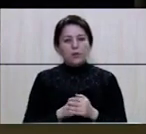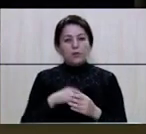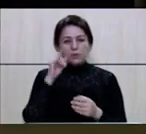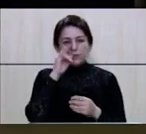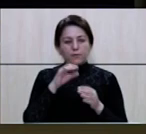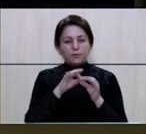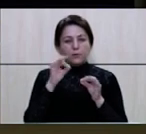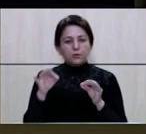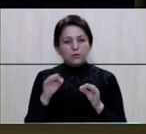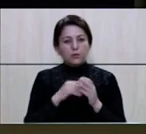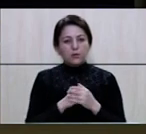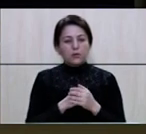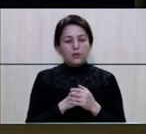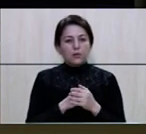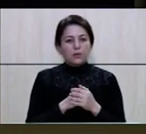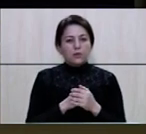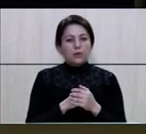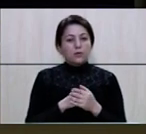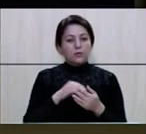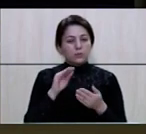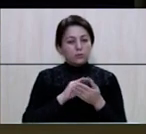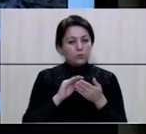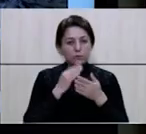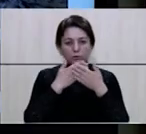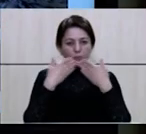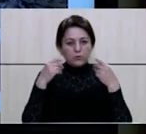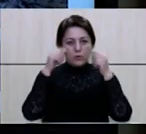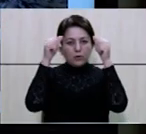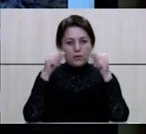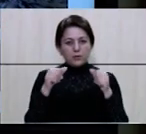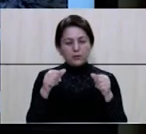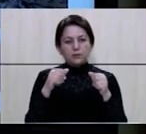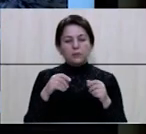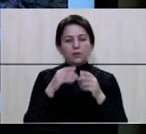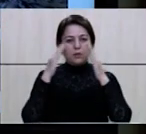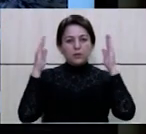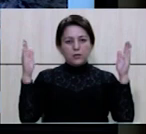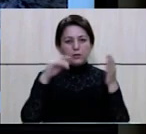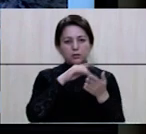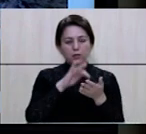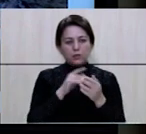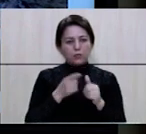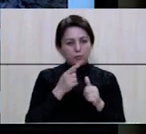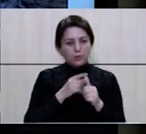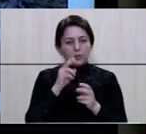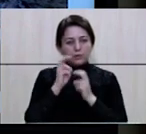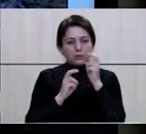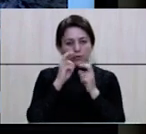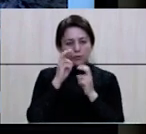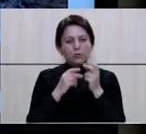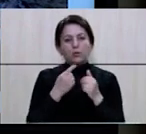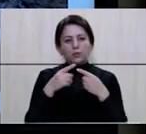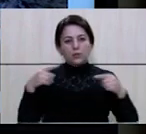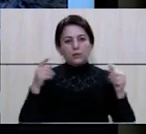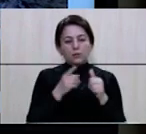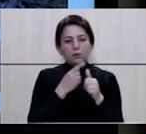Samarqand viloyatining yozuvsiz xaritasiga yirik shaharlar nomi, sanoat tarmoqlari va